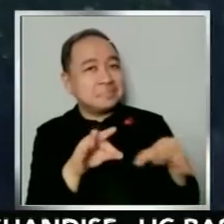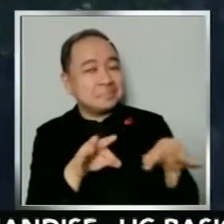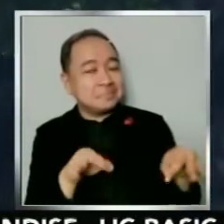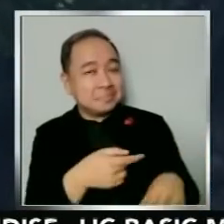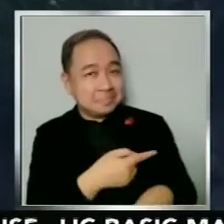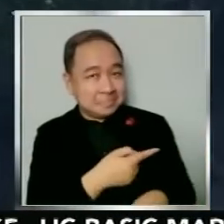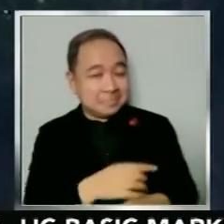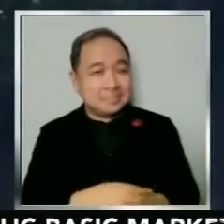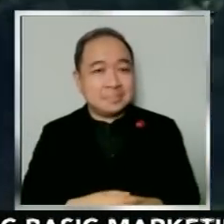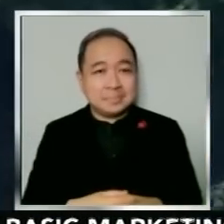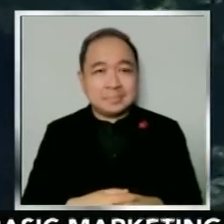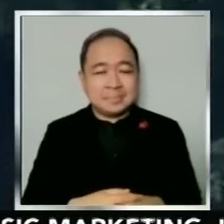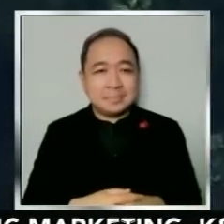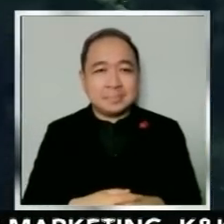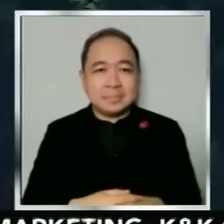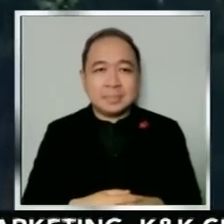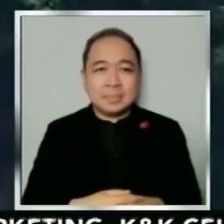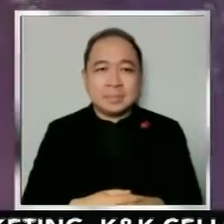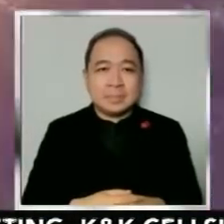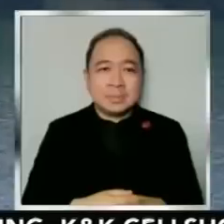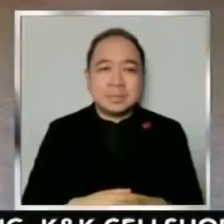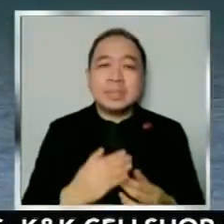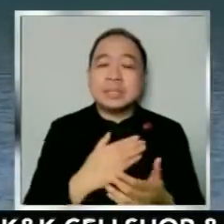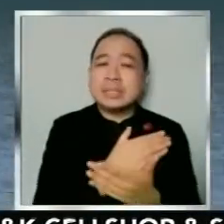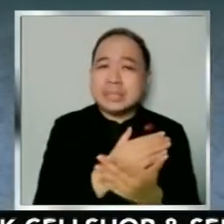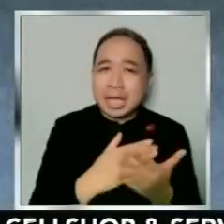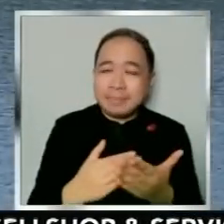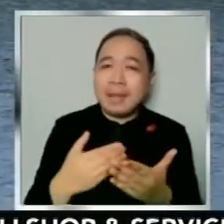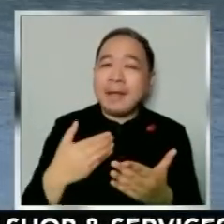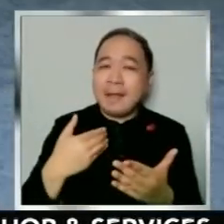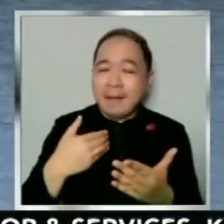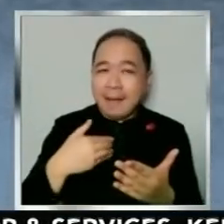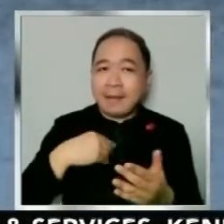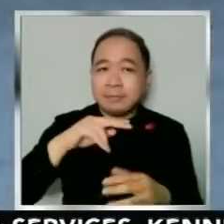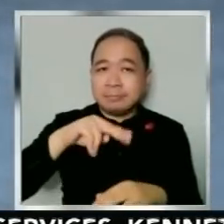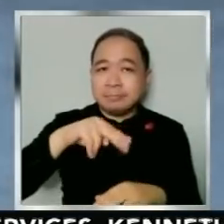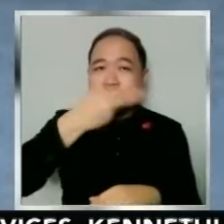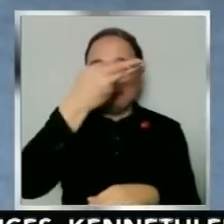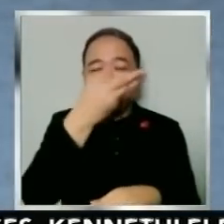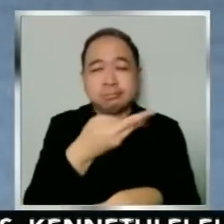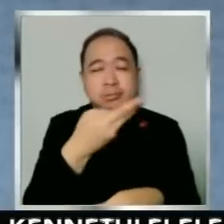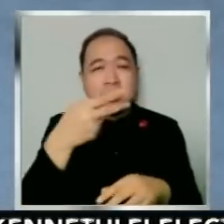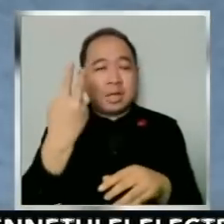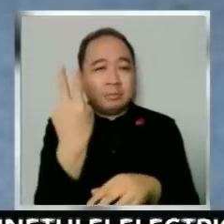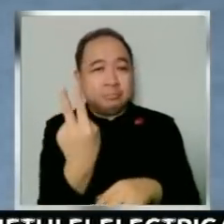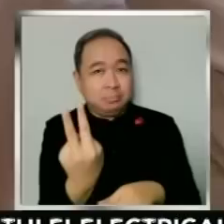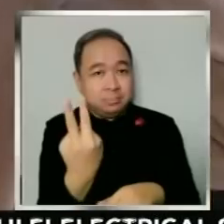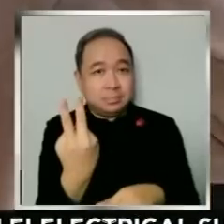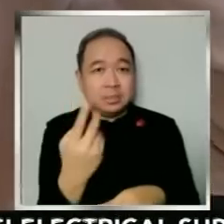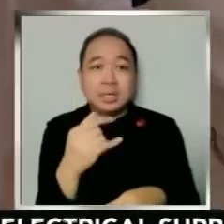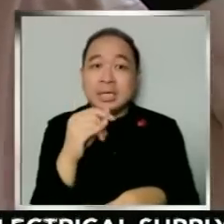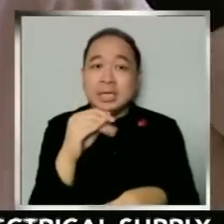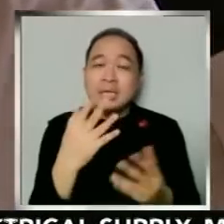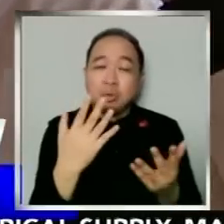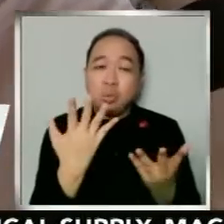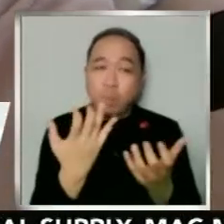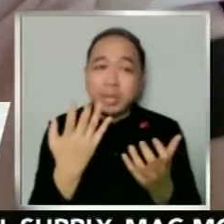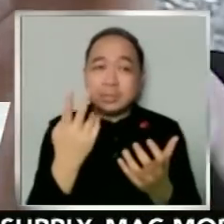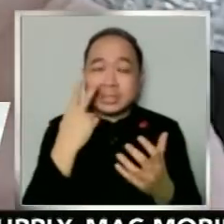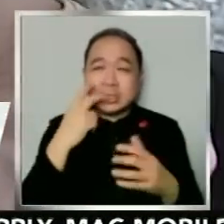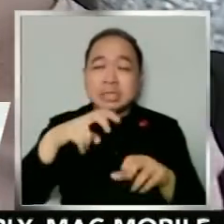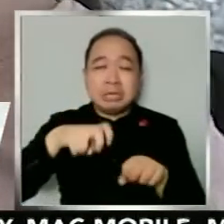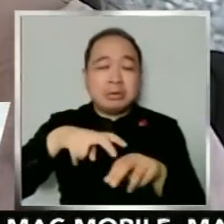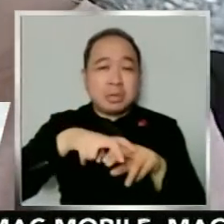Meron ding naka-Batman position o yung nakapatiwarik. Kung gusto pang umikot-ikot sa ere, pwedeng nakaupo. At first po, I was really